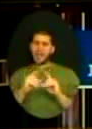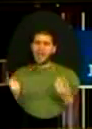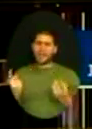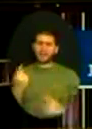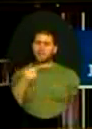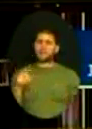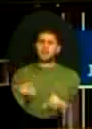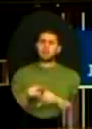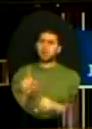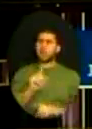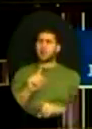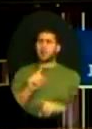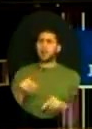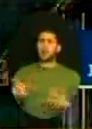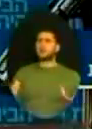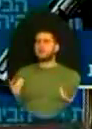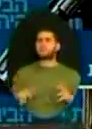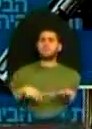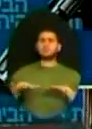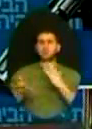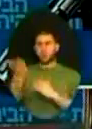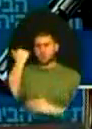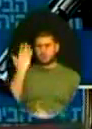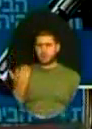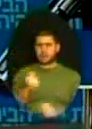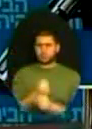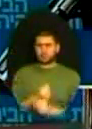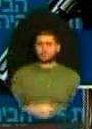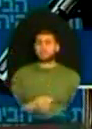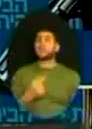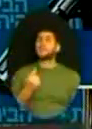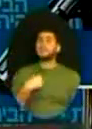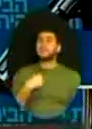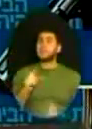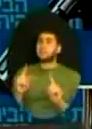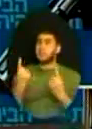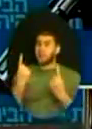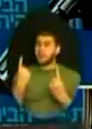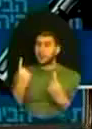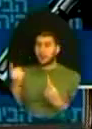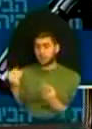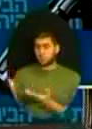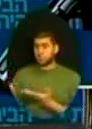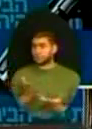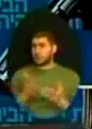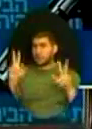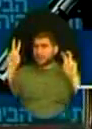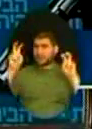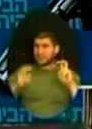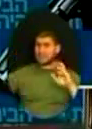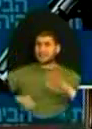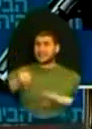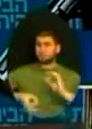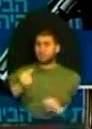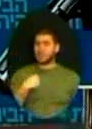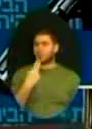לא, נגיד, הנתיב שממשלות קודמות צללו. ואני בכל זאת, את מוזמנת לצטט את שרת המשפטים, אני